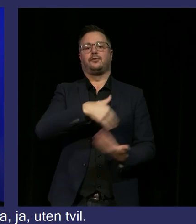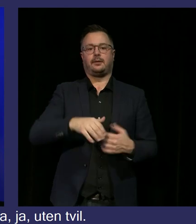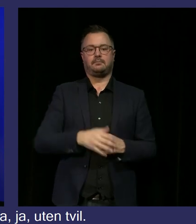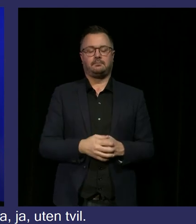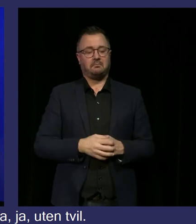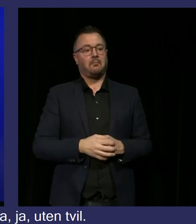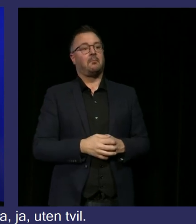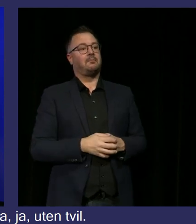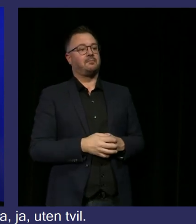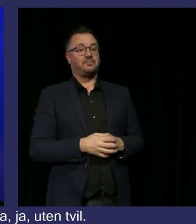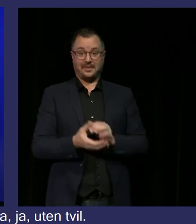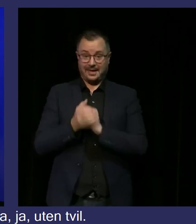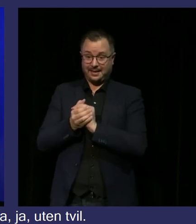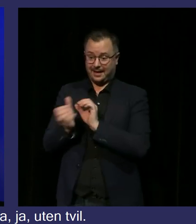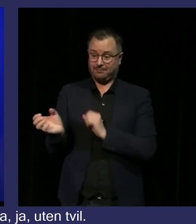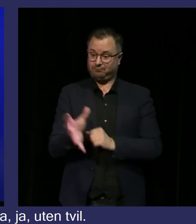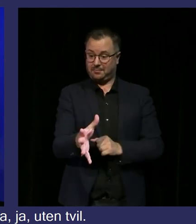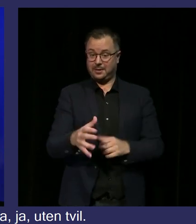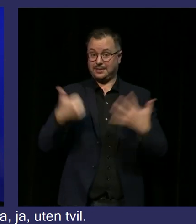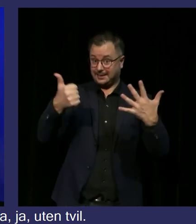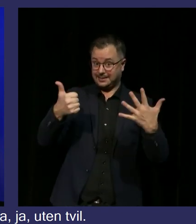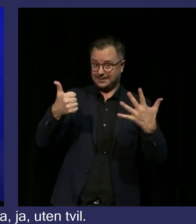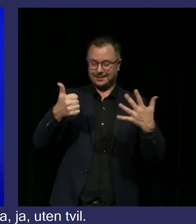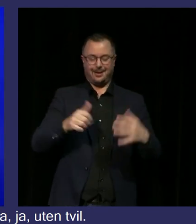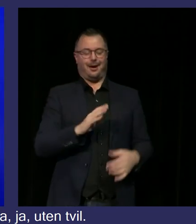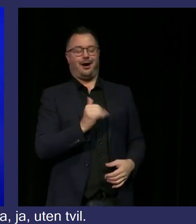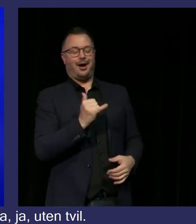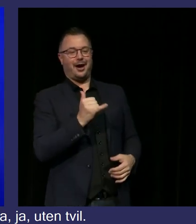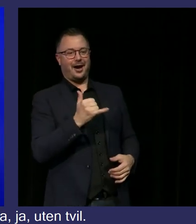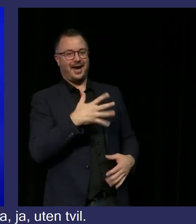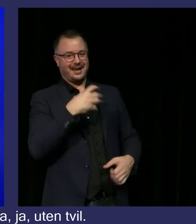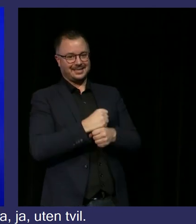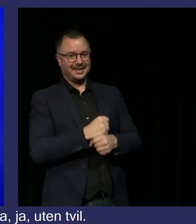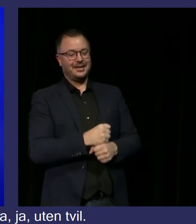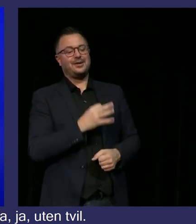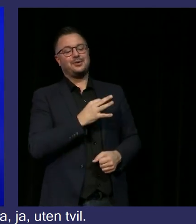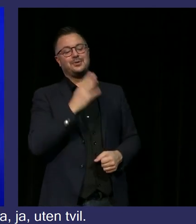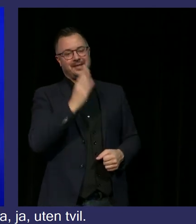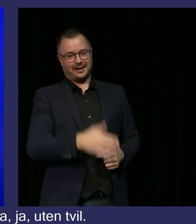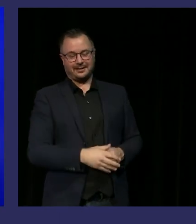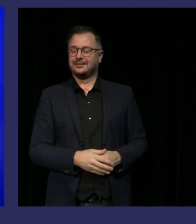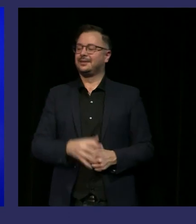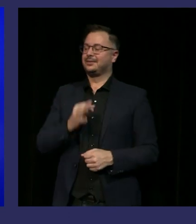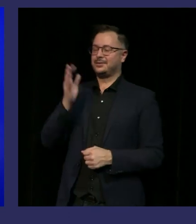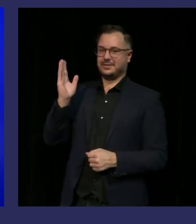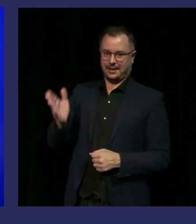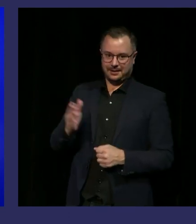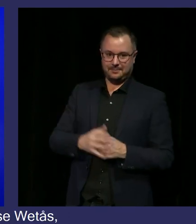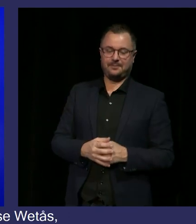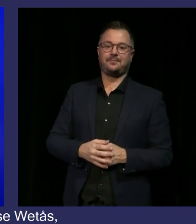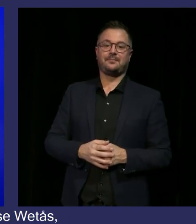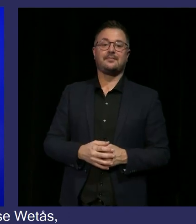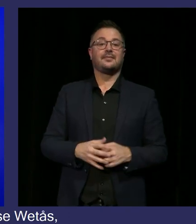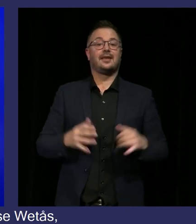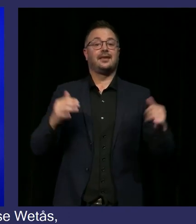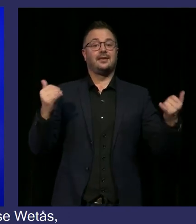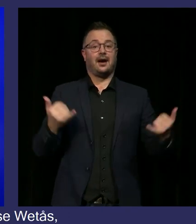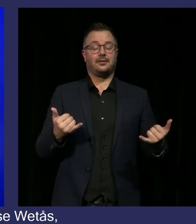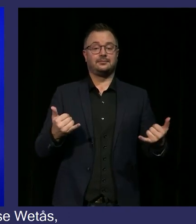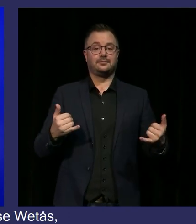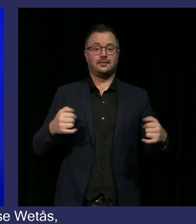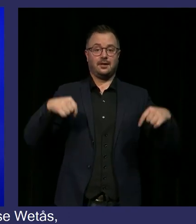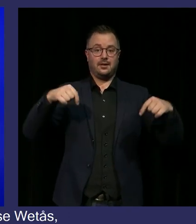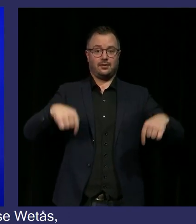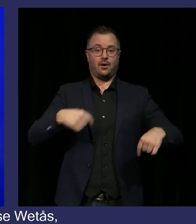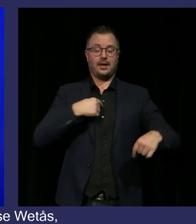Det terningkast 6, Fredrik. Ja, uten tvil. Tusen takk, Abid Raja. Takk skal du ha. Og da skal jeg